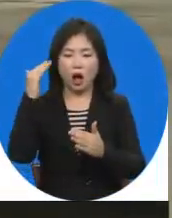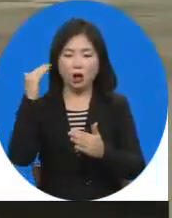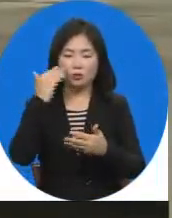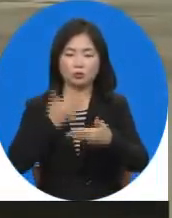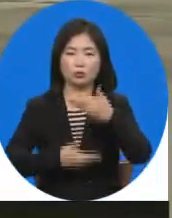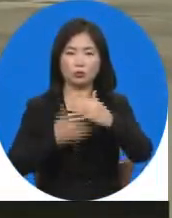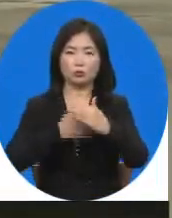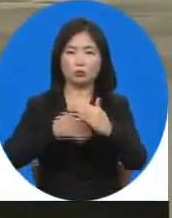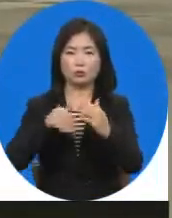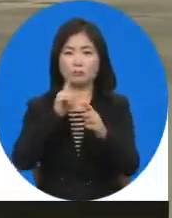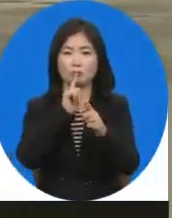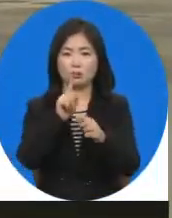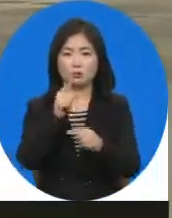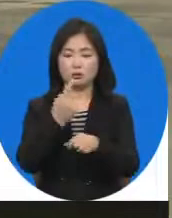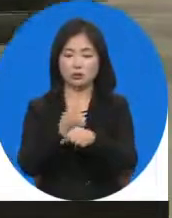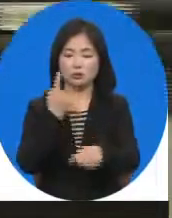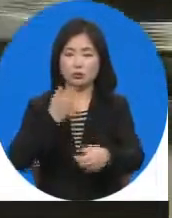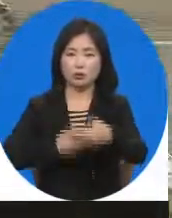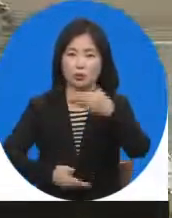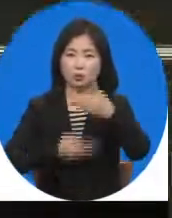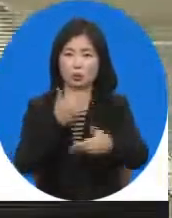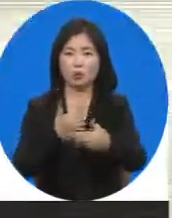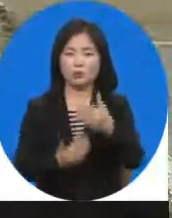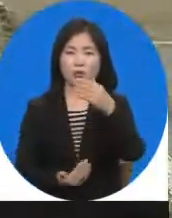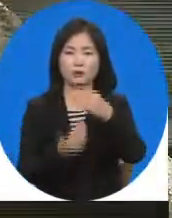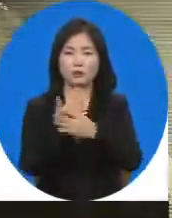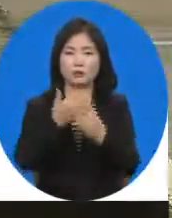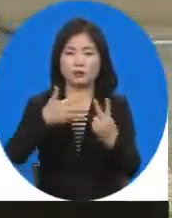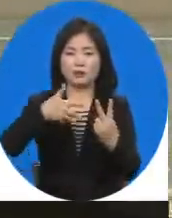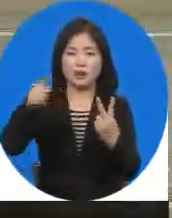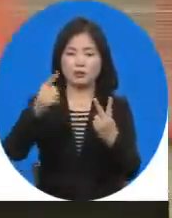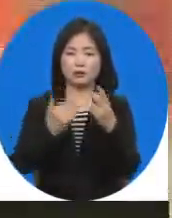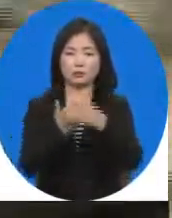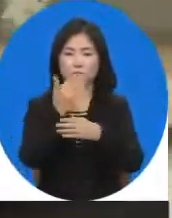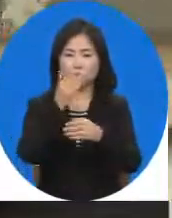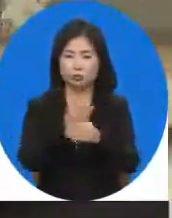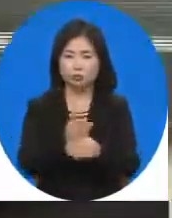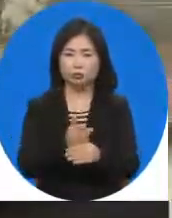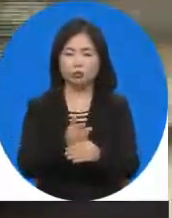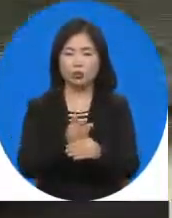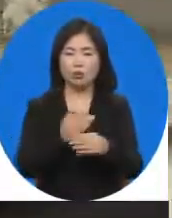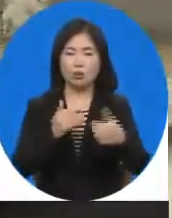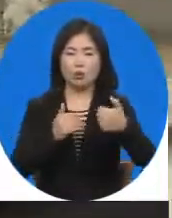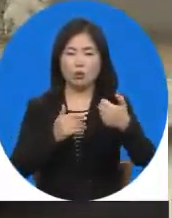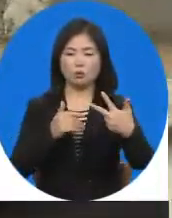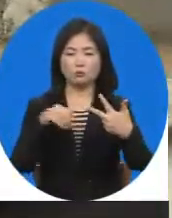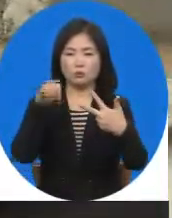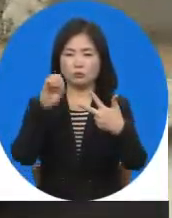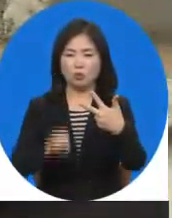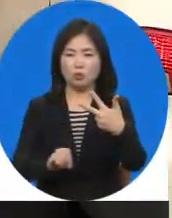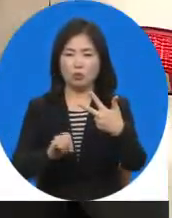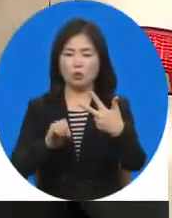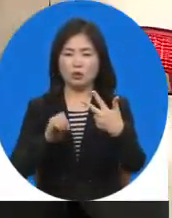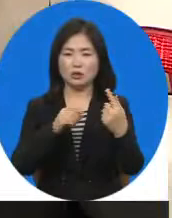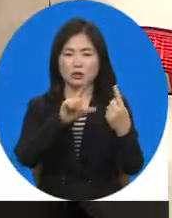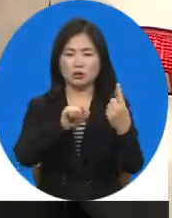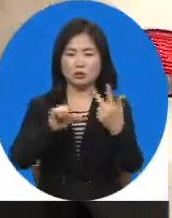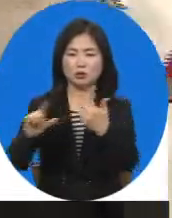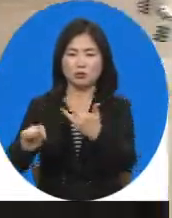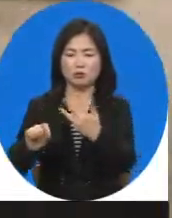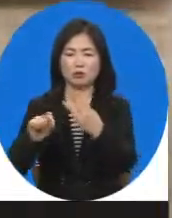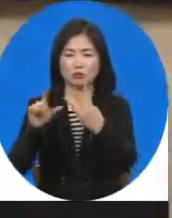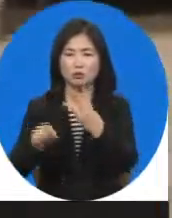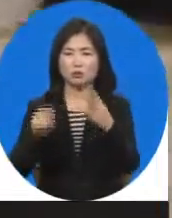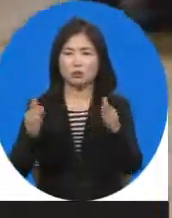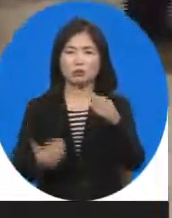한국도로공사에 따르면 지난해 고속도로에서 발생한 2차 사고 가운데 57% 가 1호 해서 3월 사이에